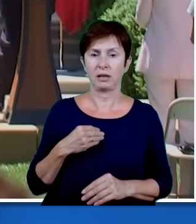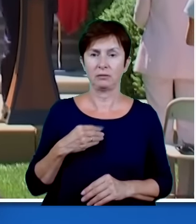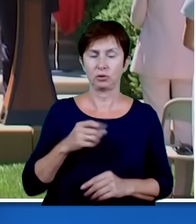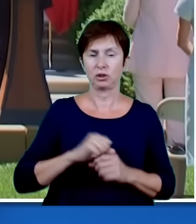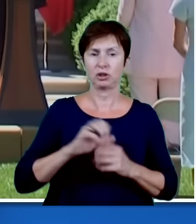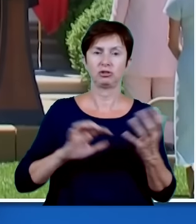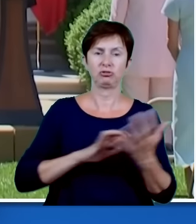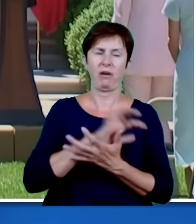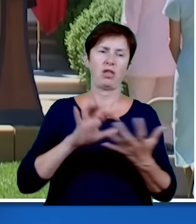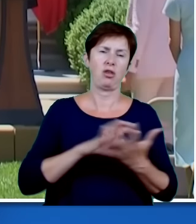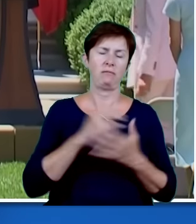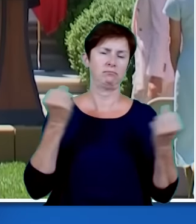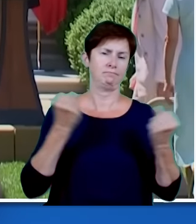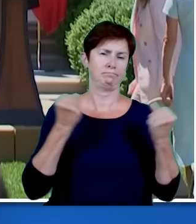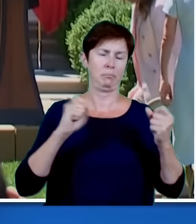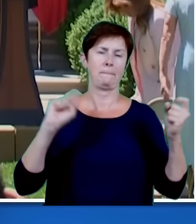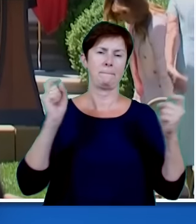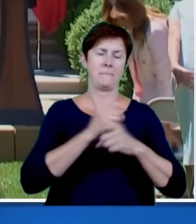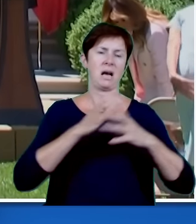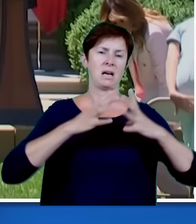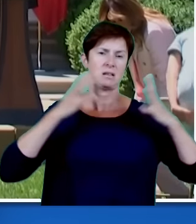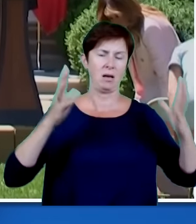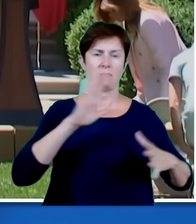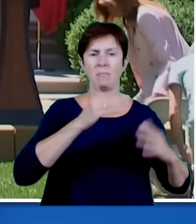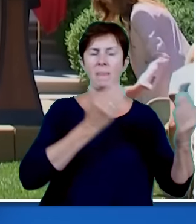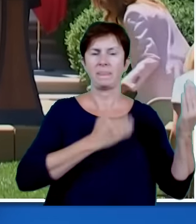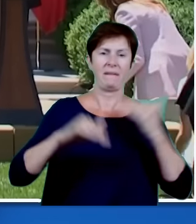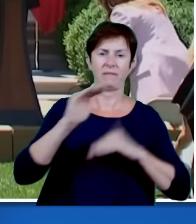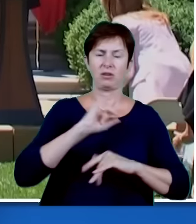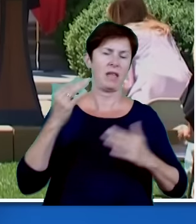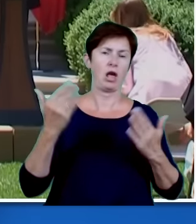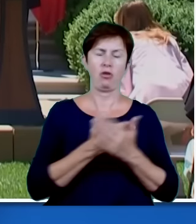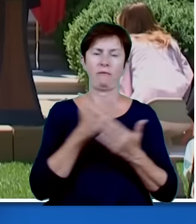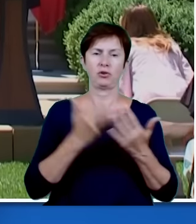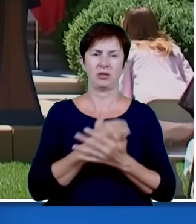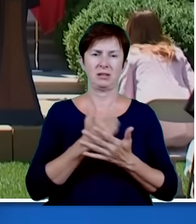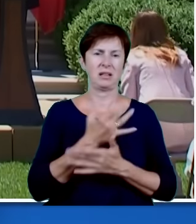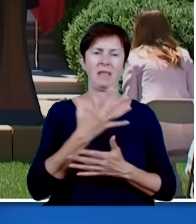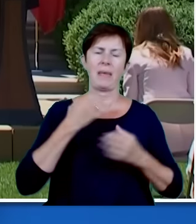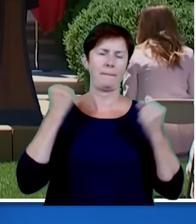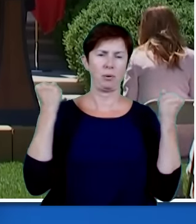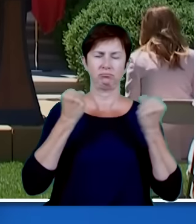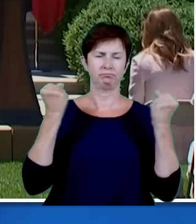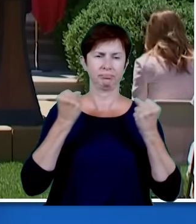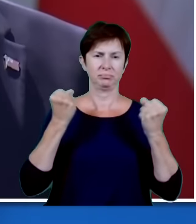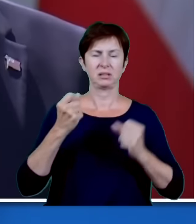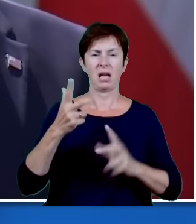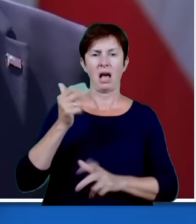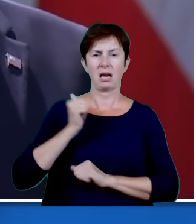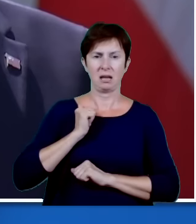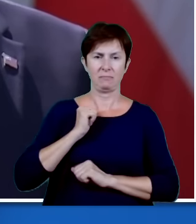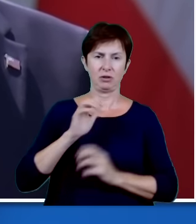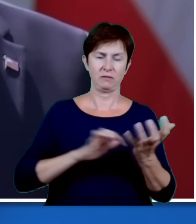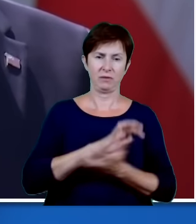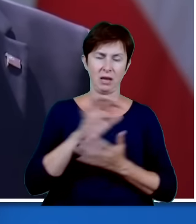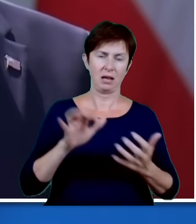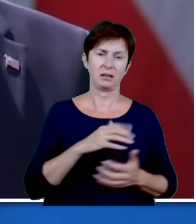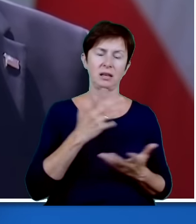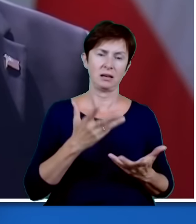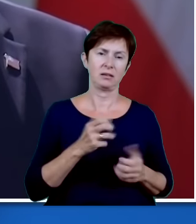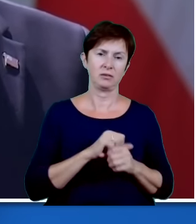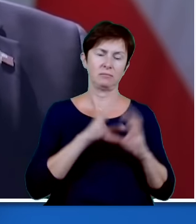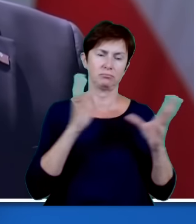mocarstwo to jest państwo które ma największą najnowocześniejszą i najpotężniejszą armię świata za którą stoi po prostu ogromna